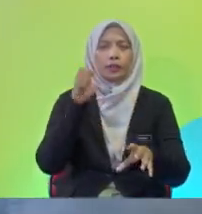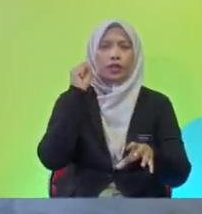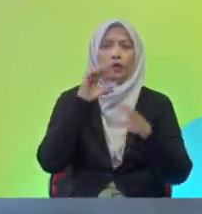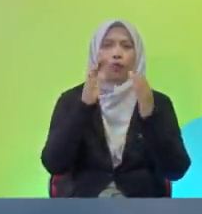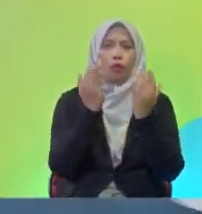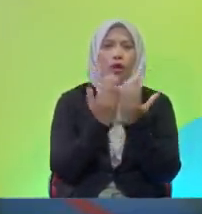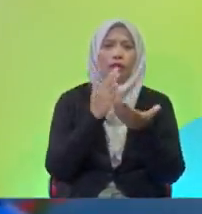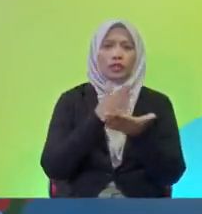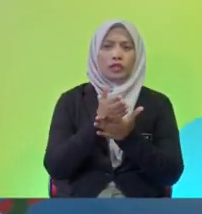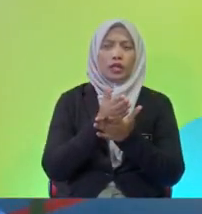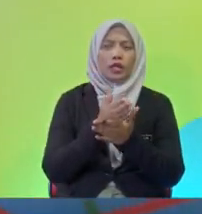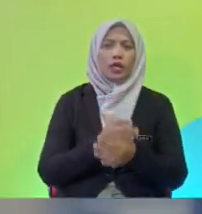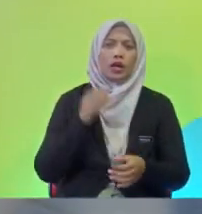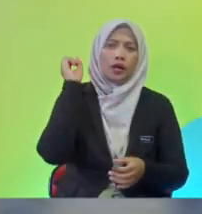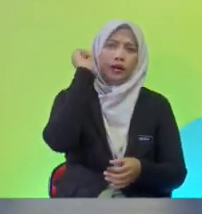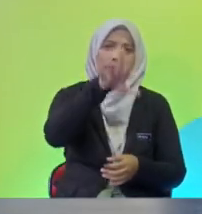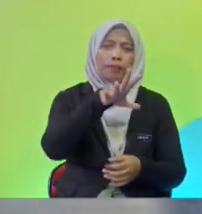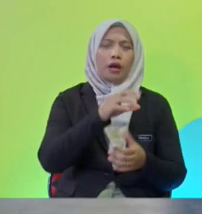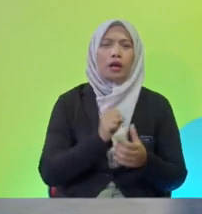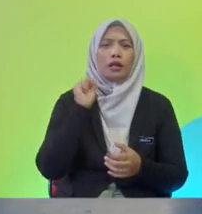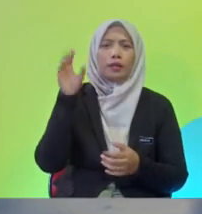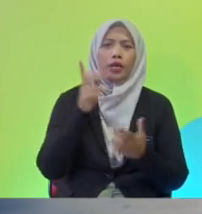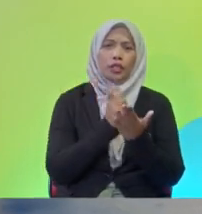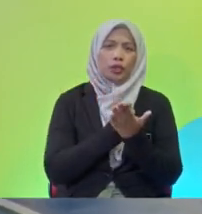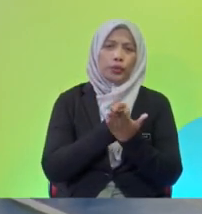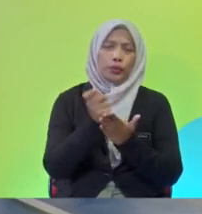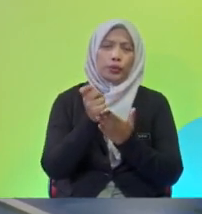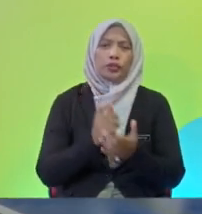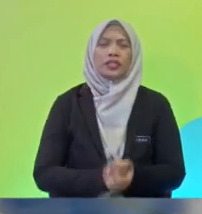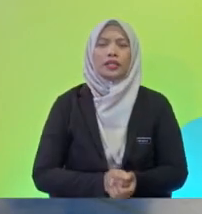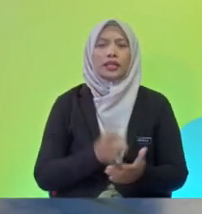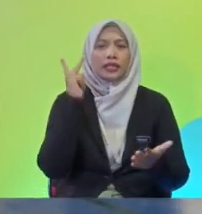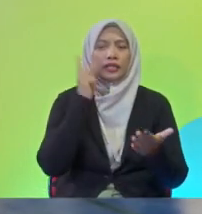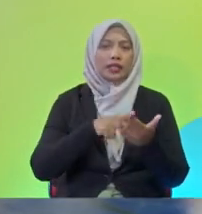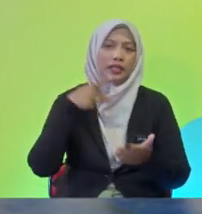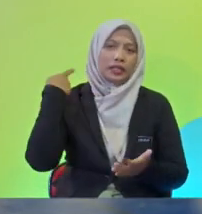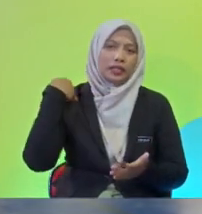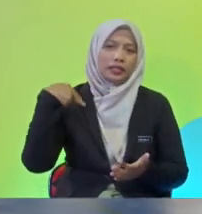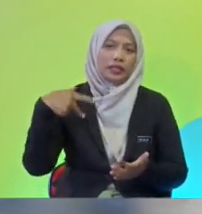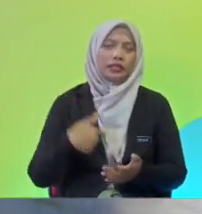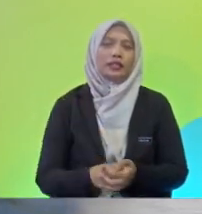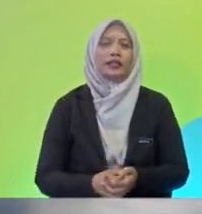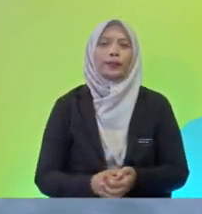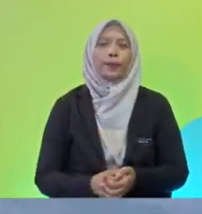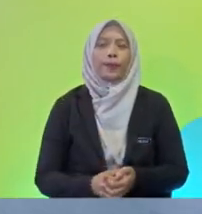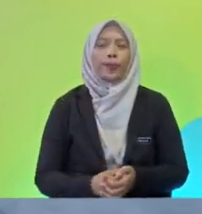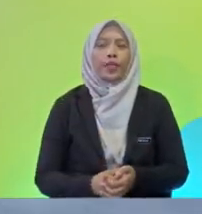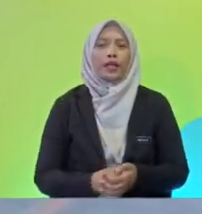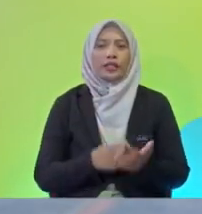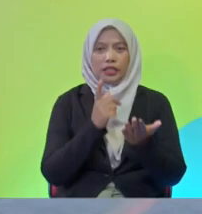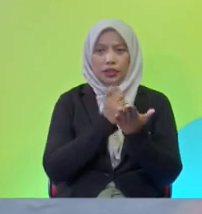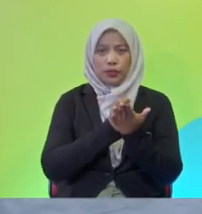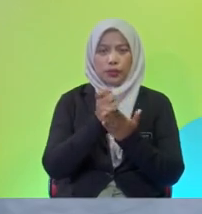Okey, aktifkan bola. Okey, terus. Okey, kena kaki Ahiman, silakan.